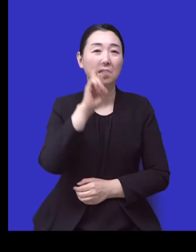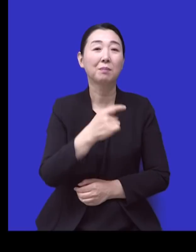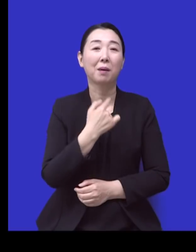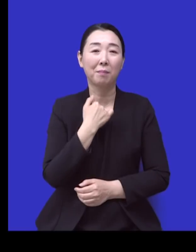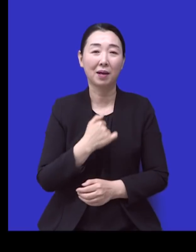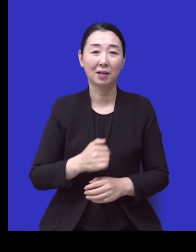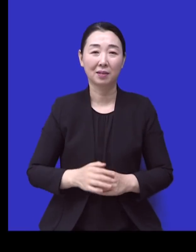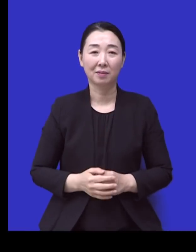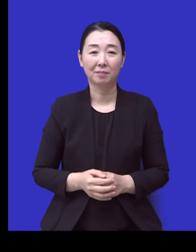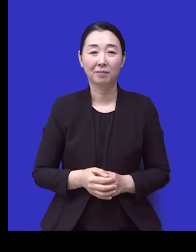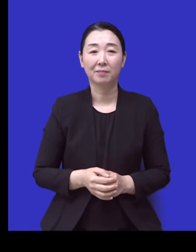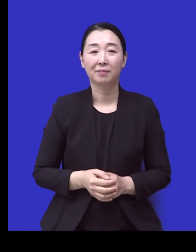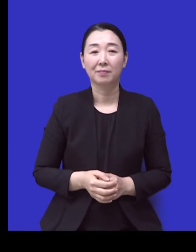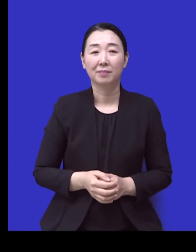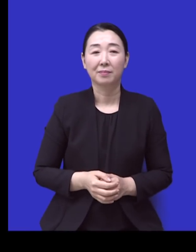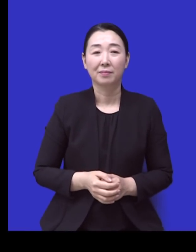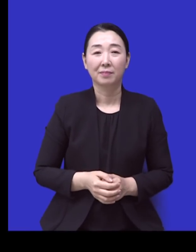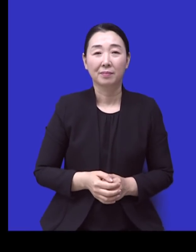그래요?